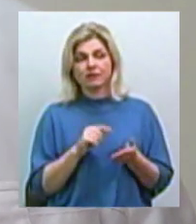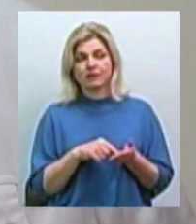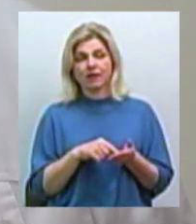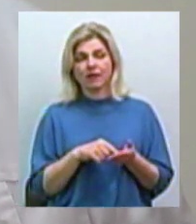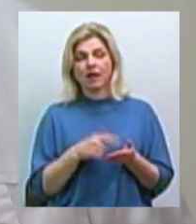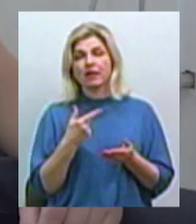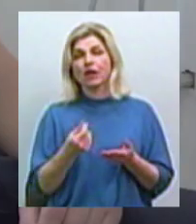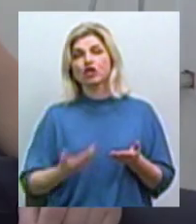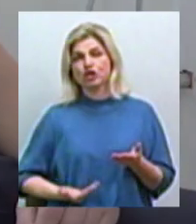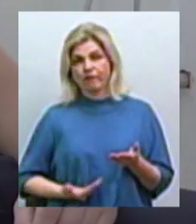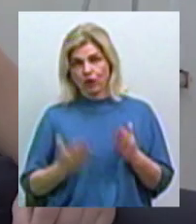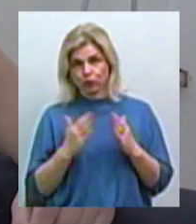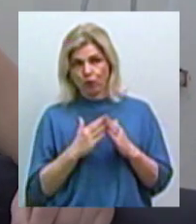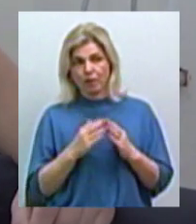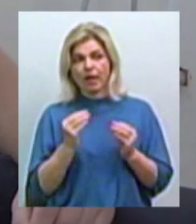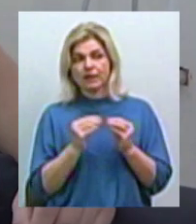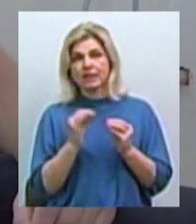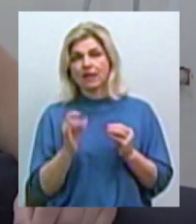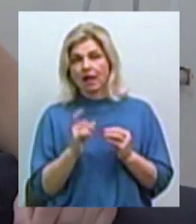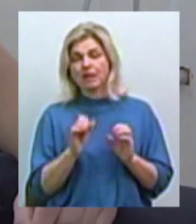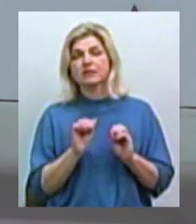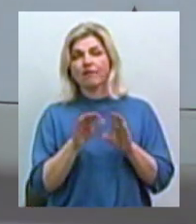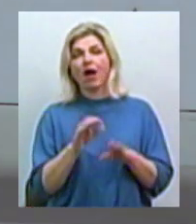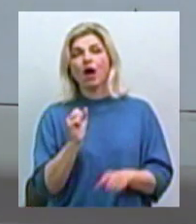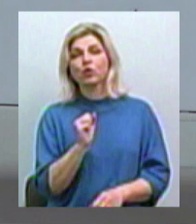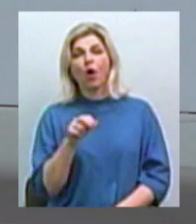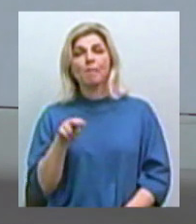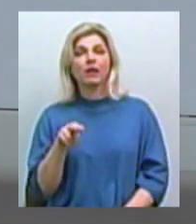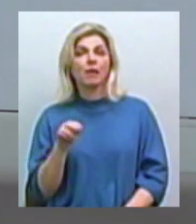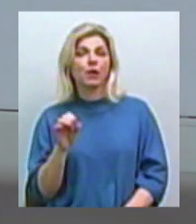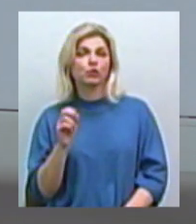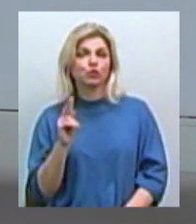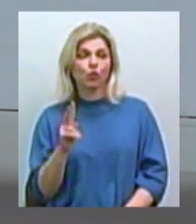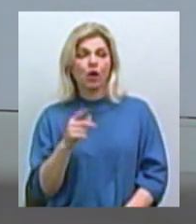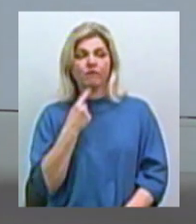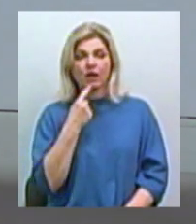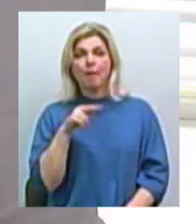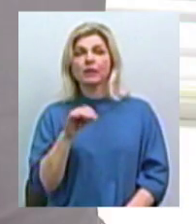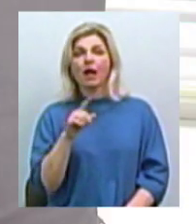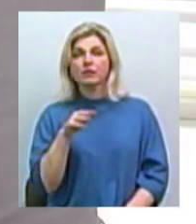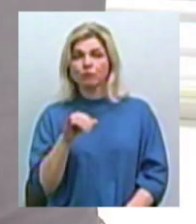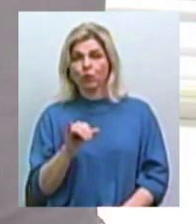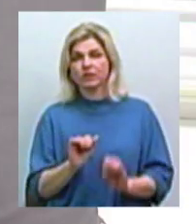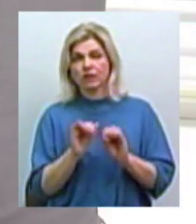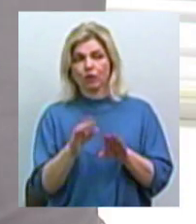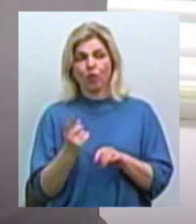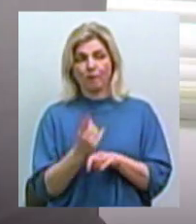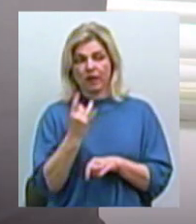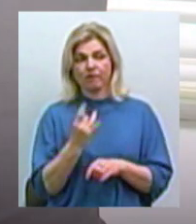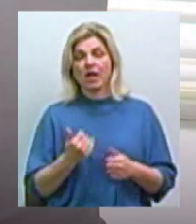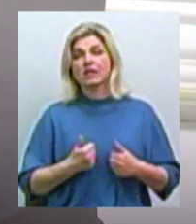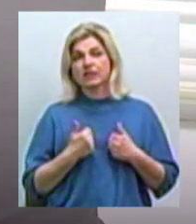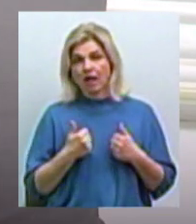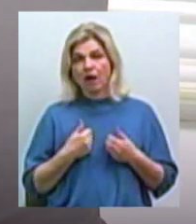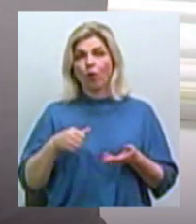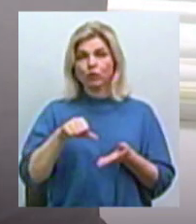живе донор. 10 разів здавав кров Артем Паламарчук. Плазму говорить вперше. Намагаюсь долучатись до таких